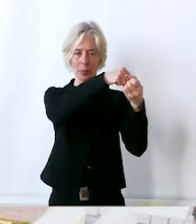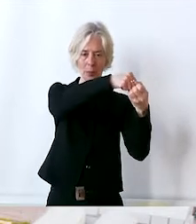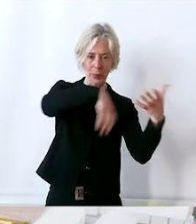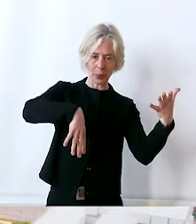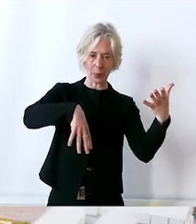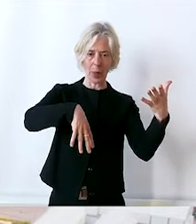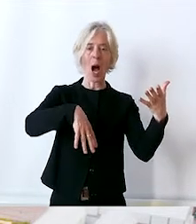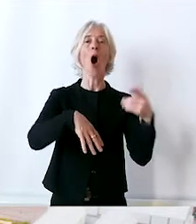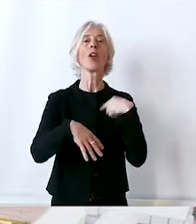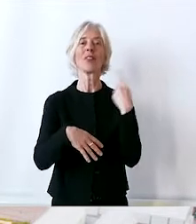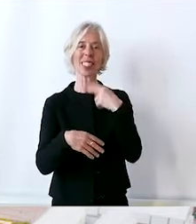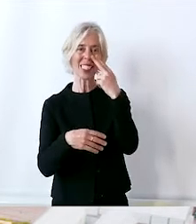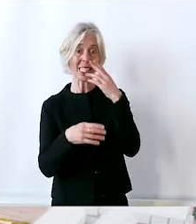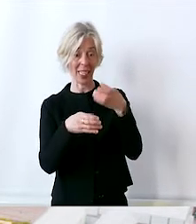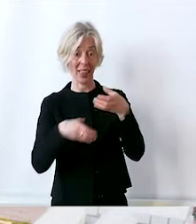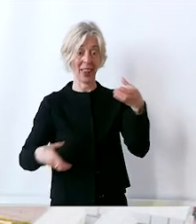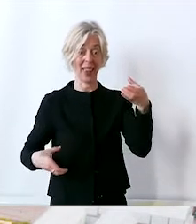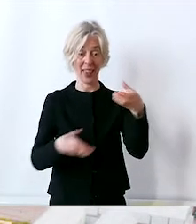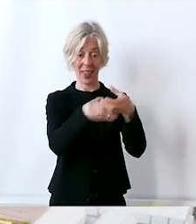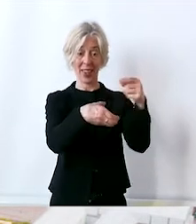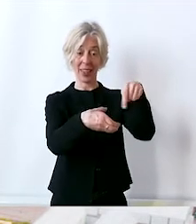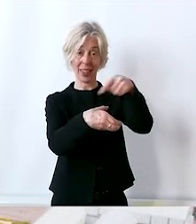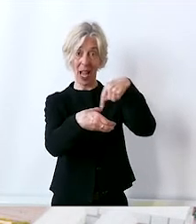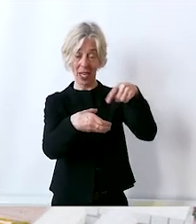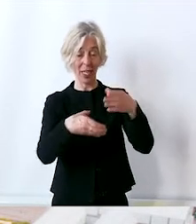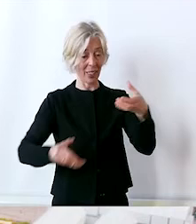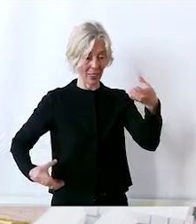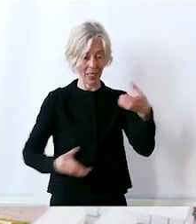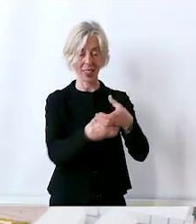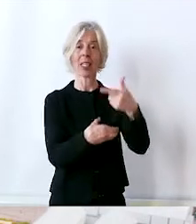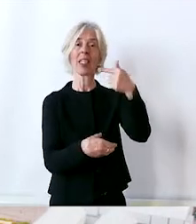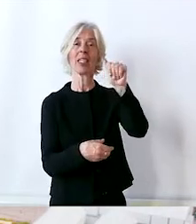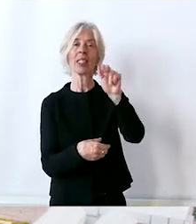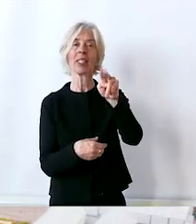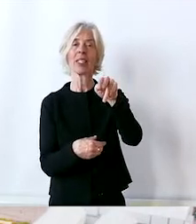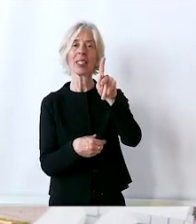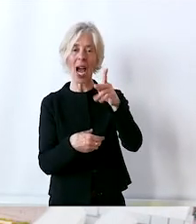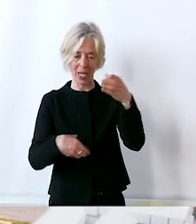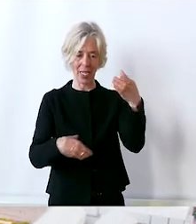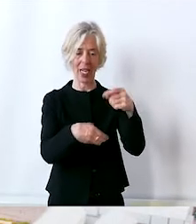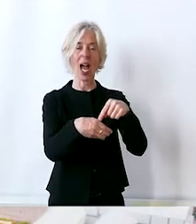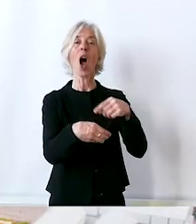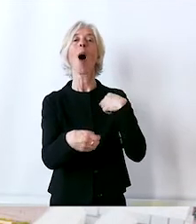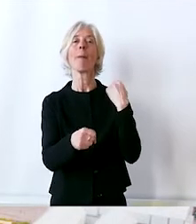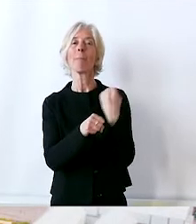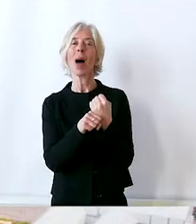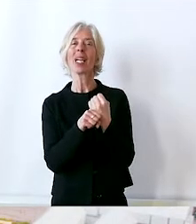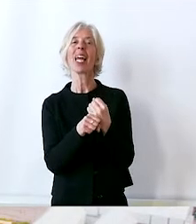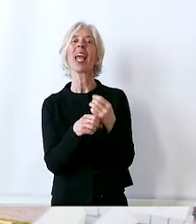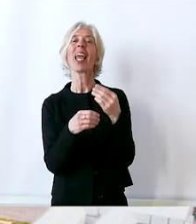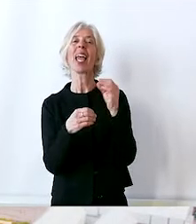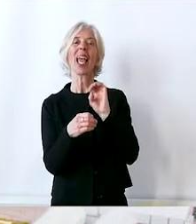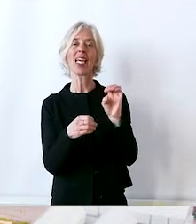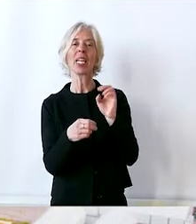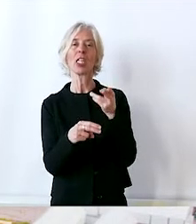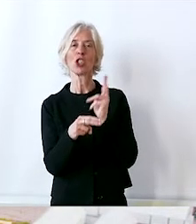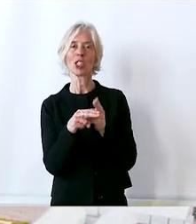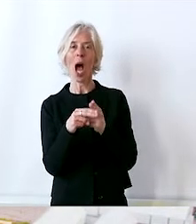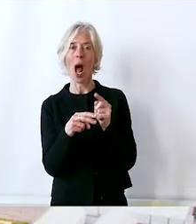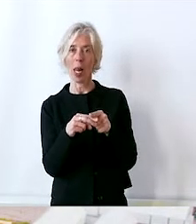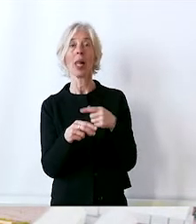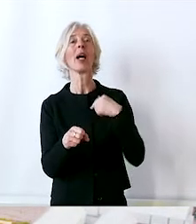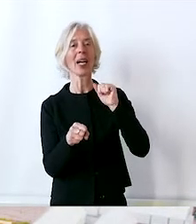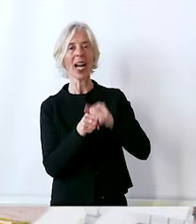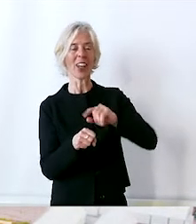wir haben beschlossen, diesen Tank aus Edelstahl zu machen. Edelstahl eignet sich besonders gut für die Wiederverwendung. SpaceX und